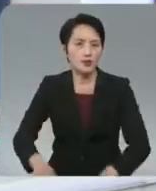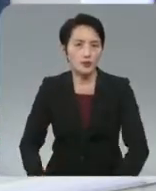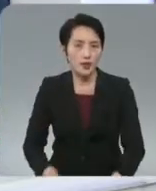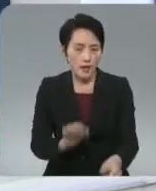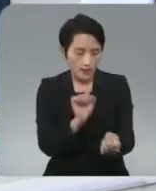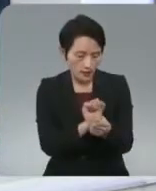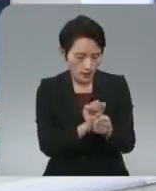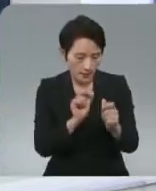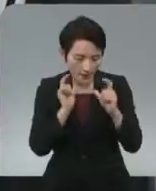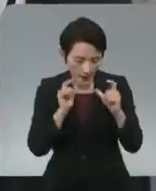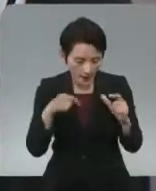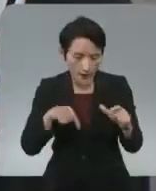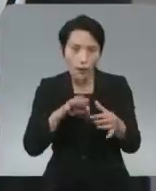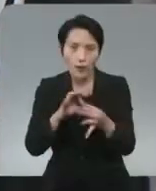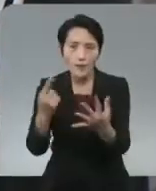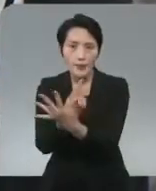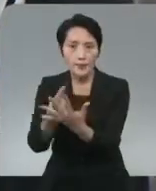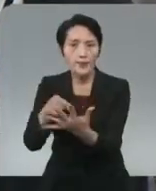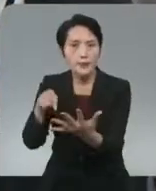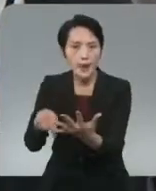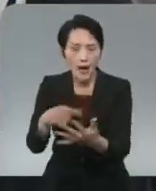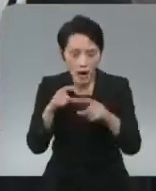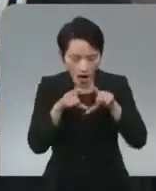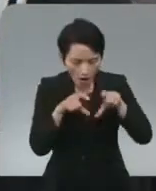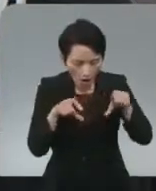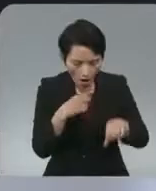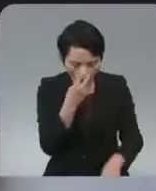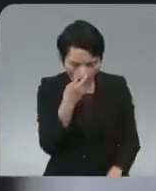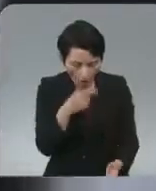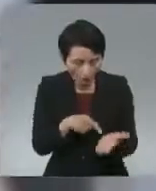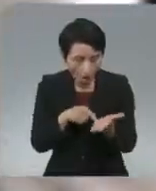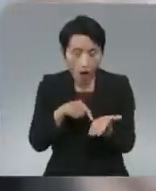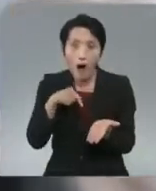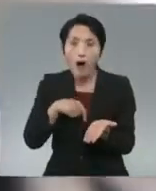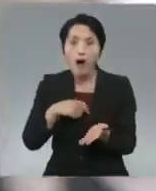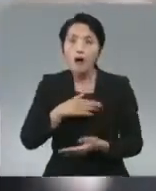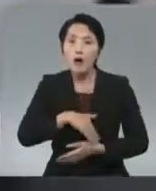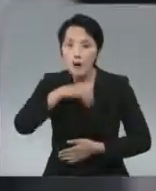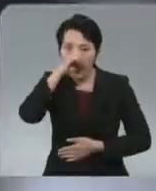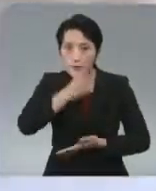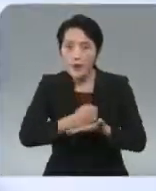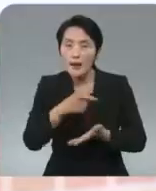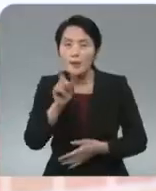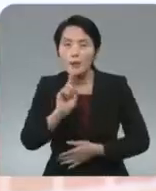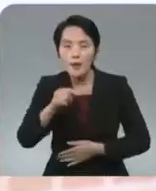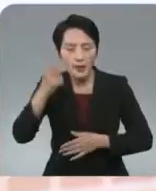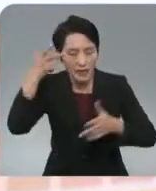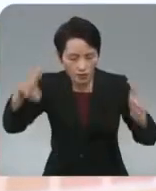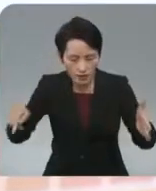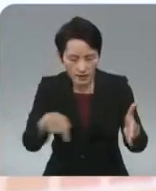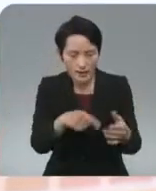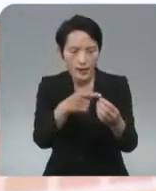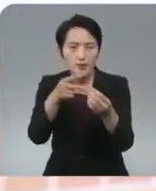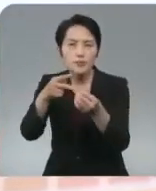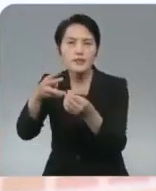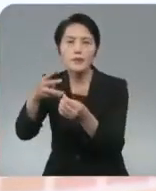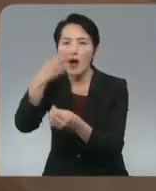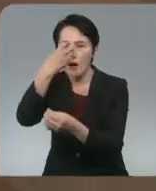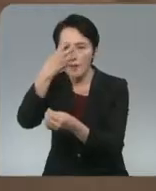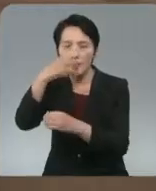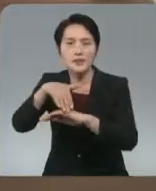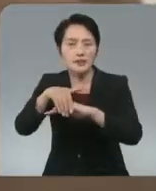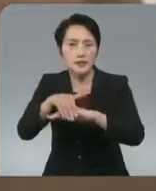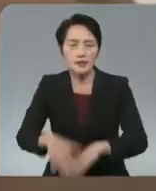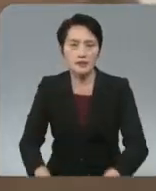cho học sinh tới trường như hạn chế Một phần hoạt động ngoại khóa tổ chức học tập trực tuyến một phần tổ chức học tập trực tuyến toàn bộ ngoài